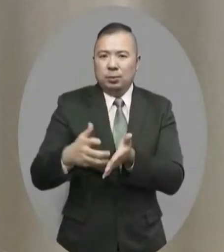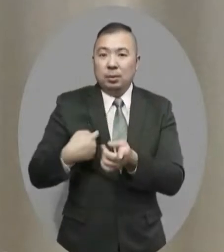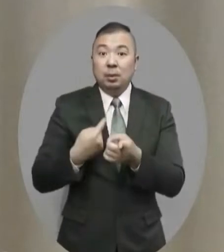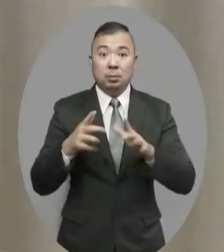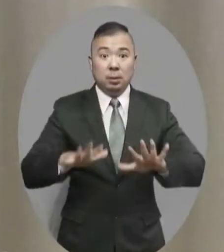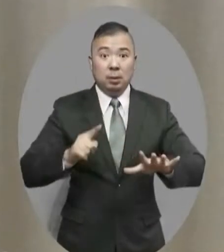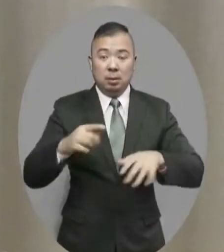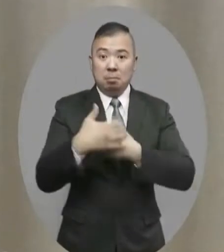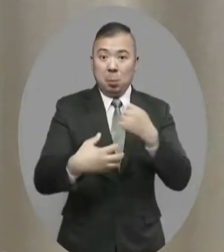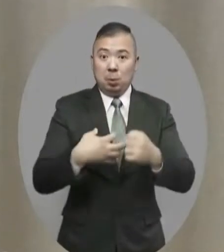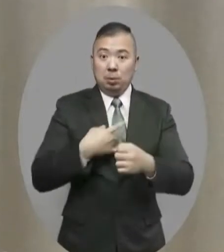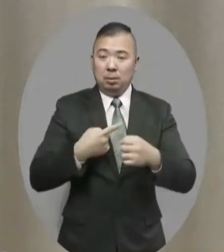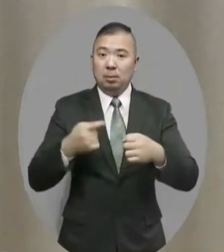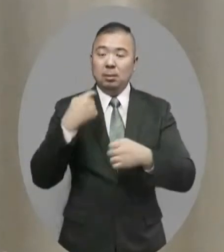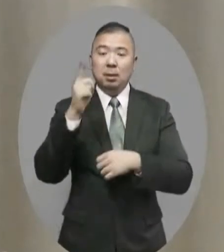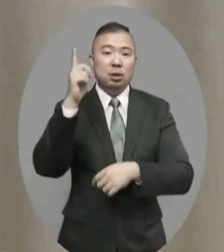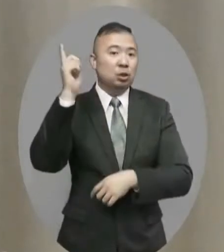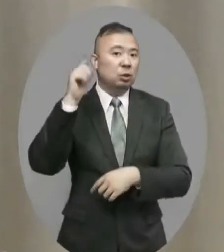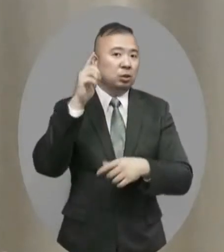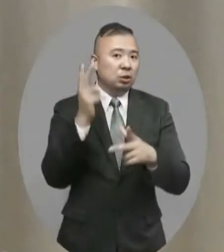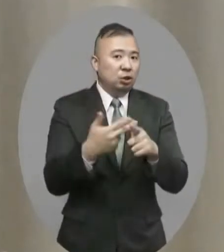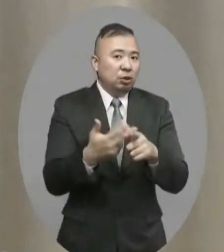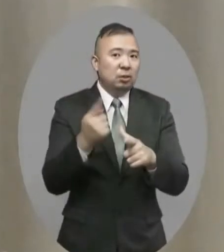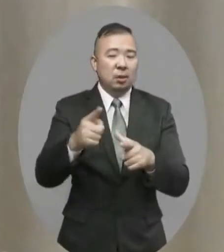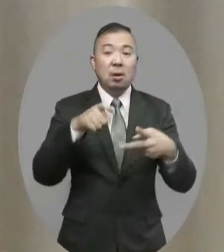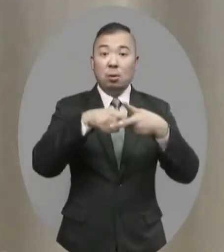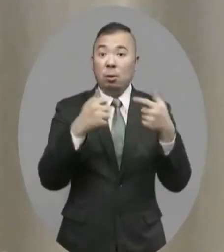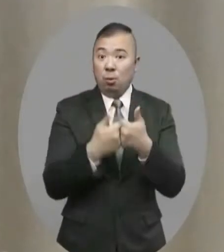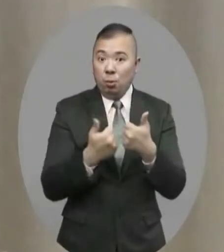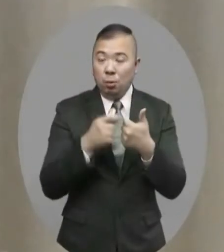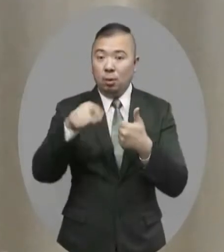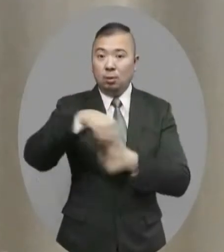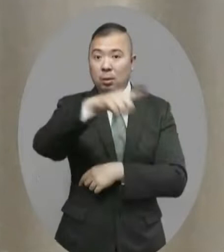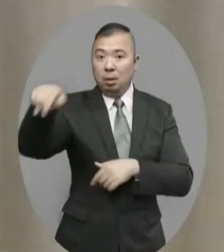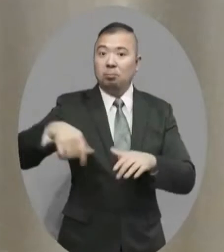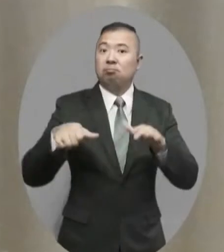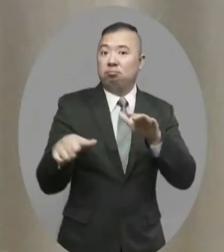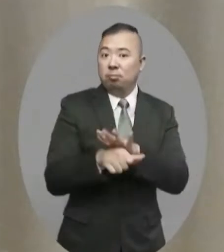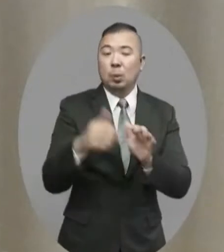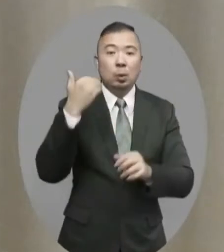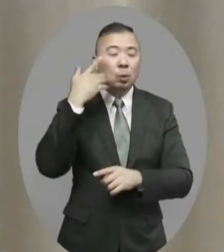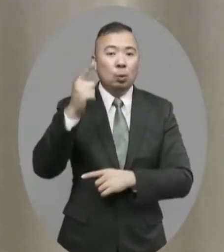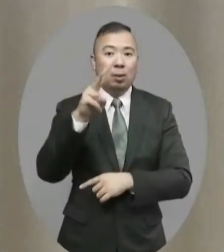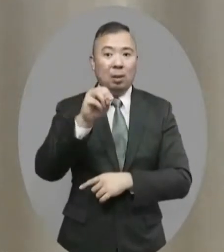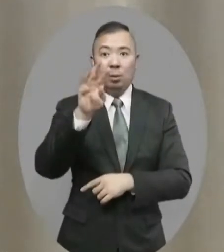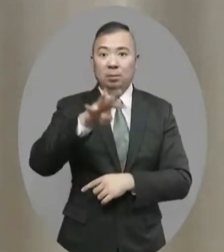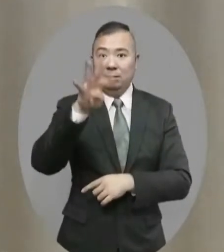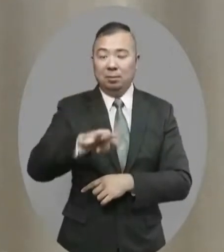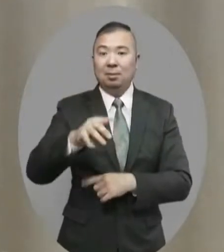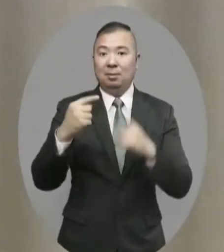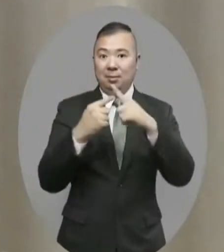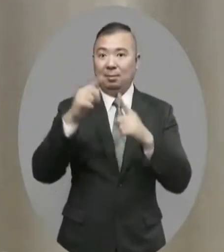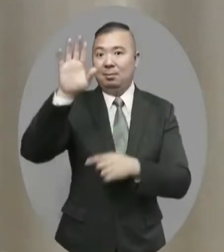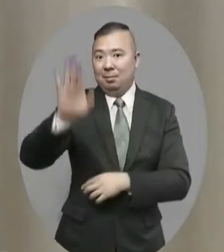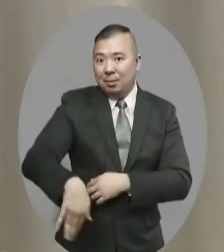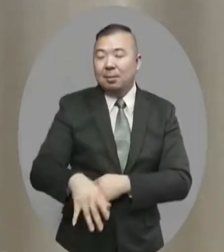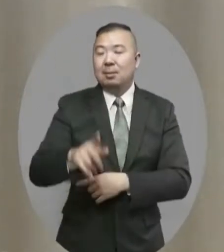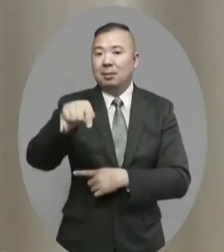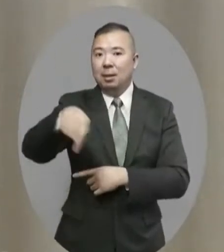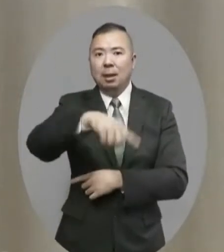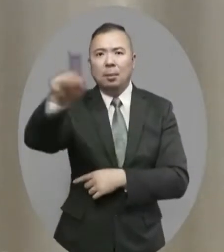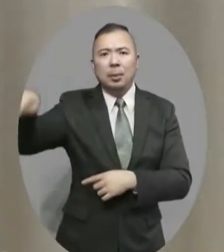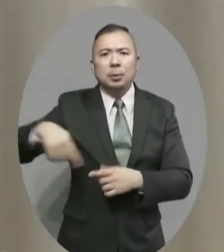保在职业工会而且投保薪资是24000元以下的自营作业者人数一共